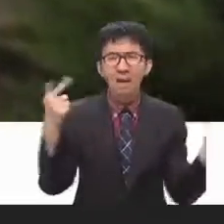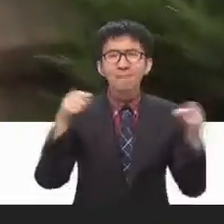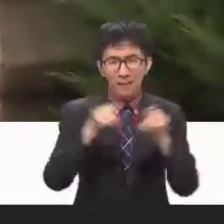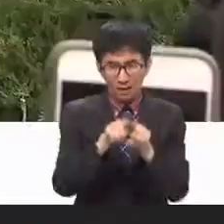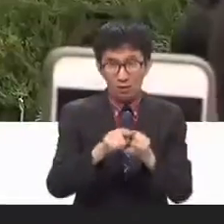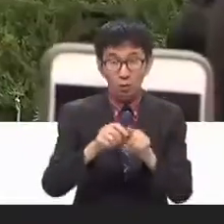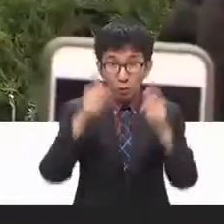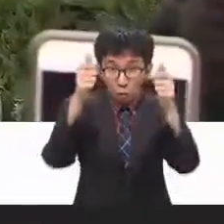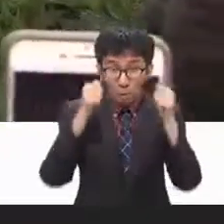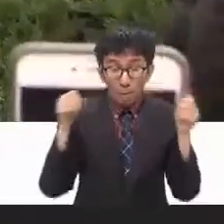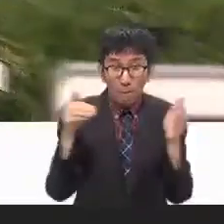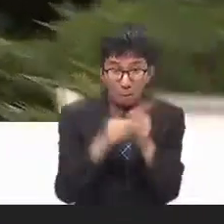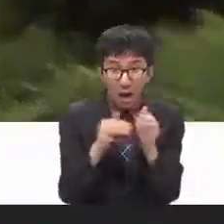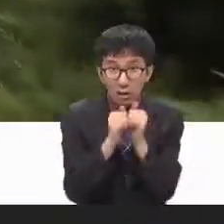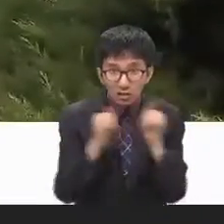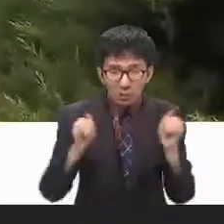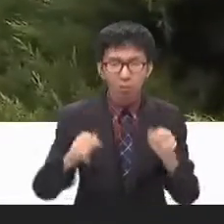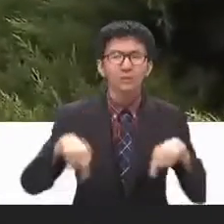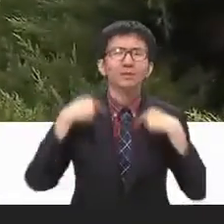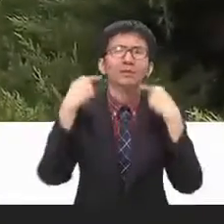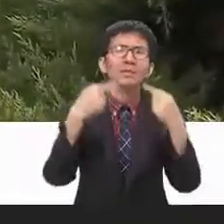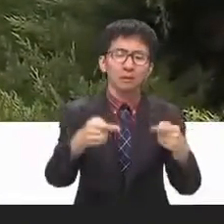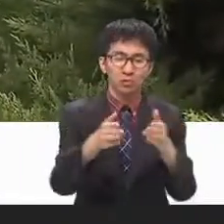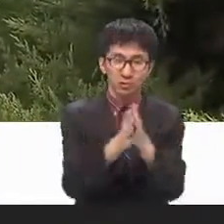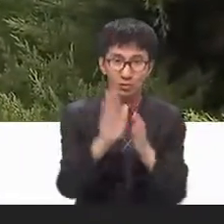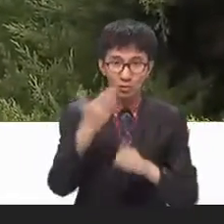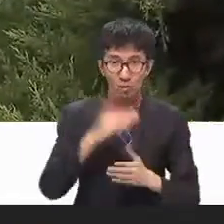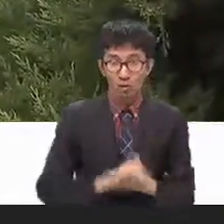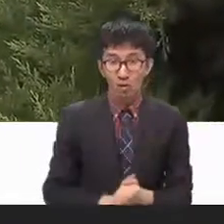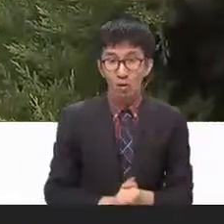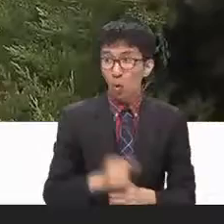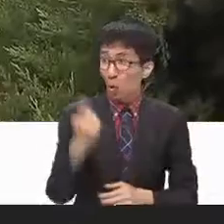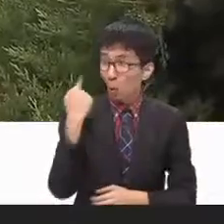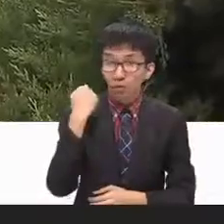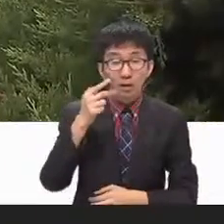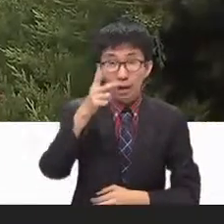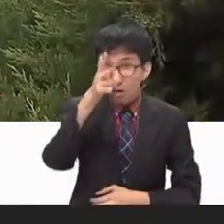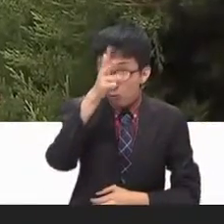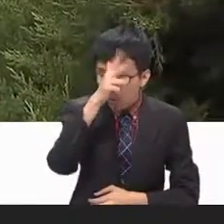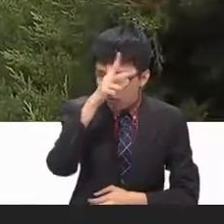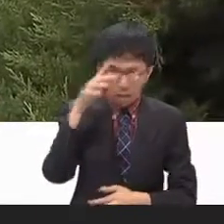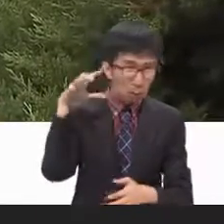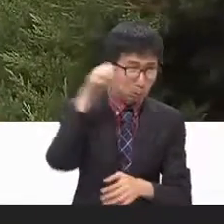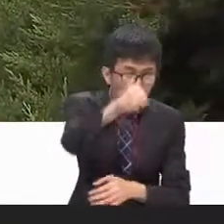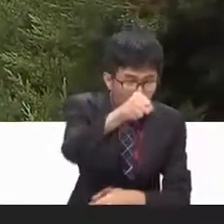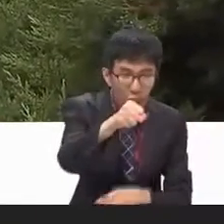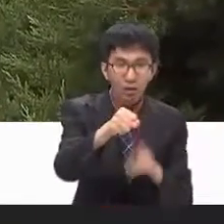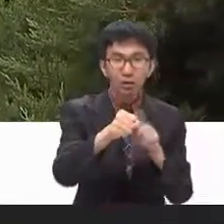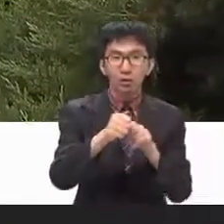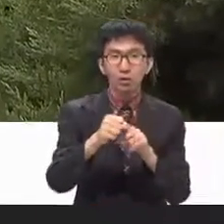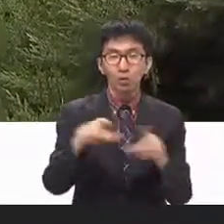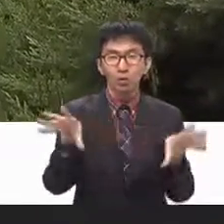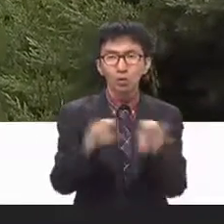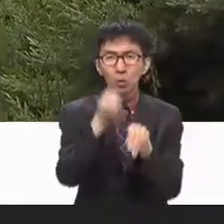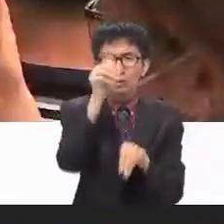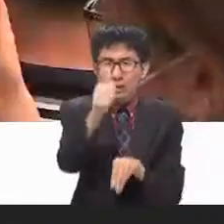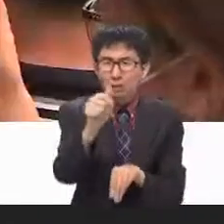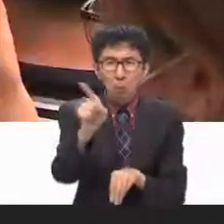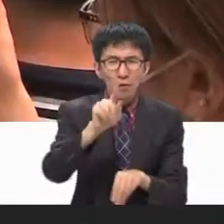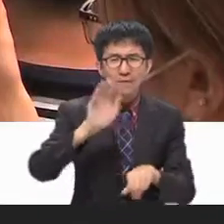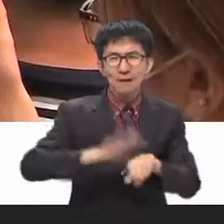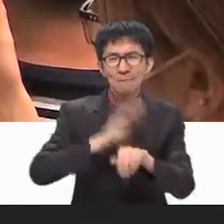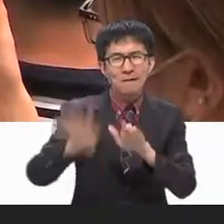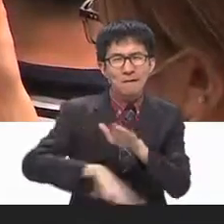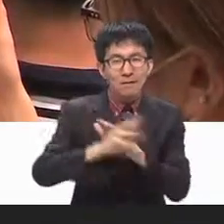까지 가세 하고 있는데요 예 학생들은 어제 경찰 탄압과 그동안의 비민주적인 사업 강행 등에 대해 총장이 책임을 지고 사퇴하라